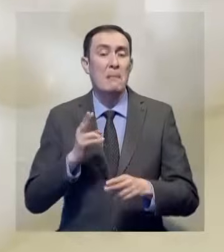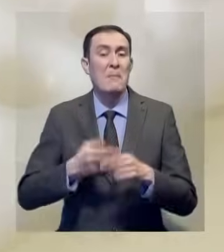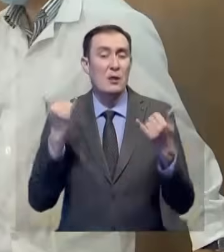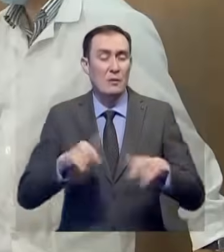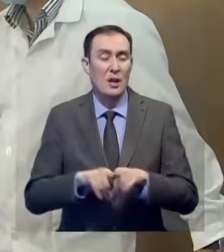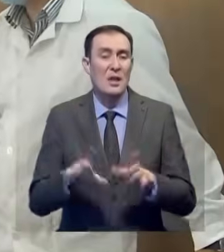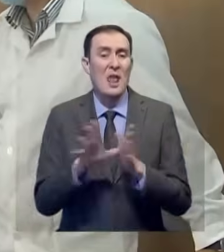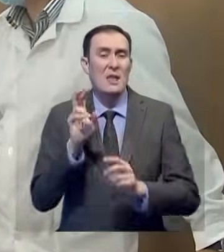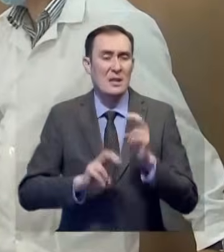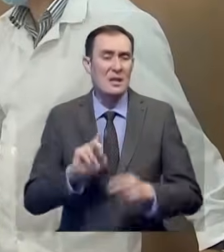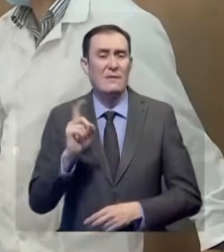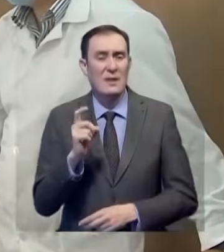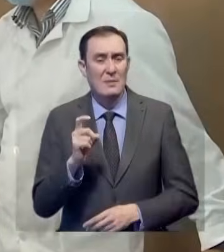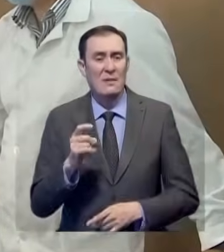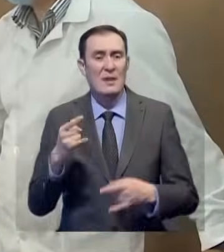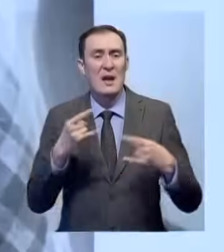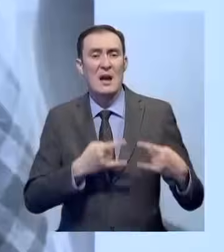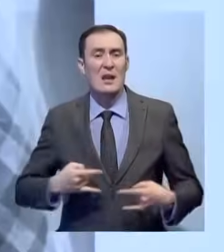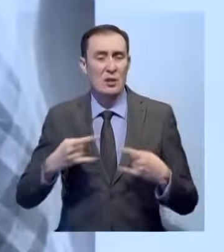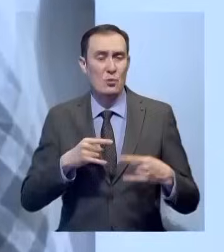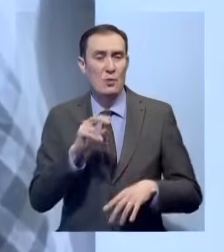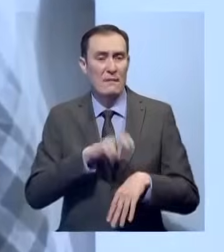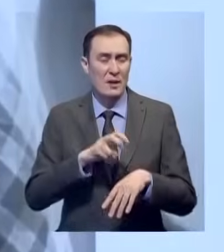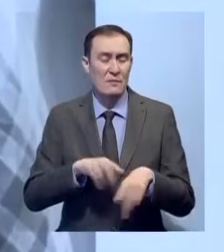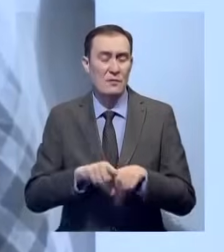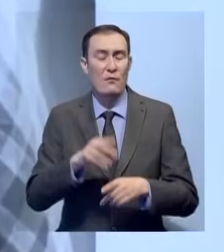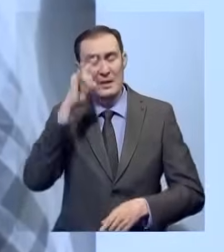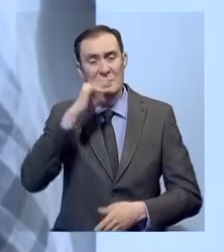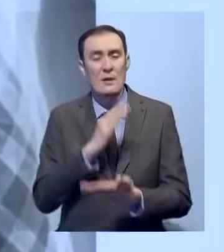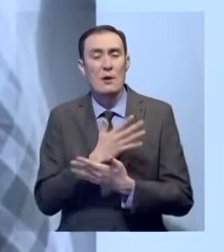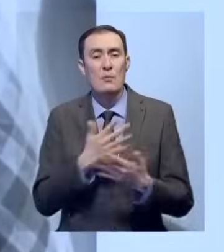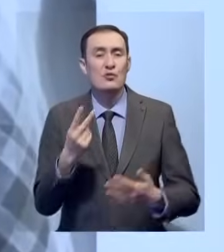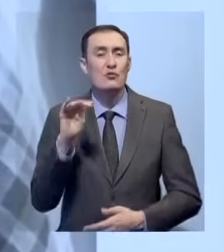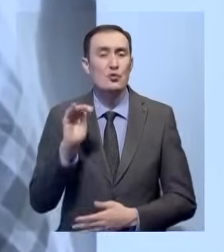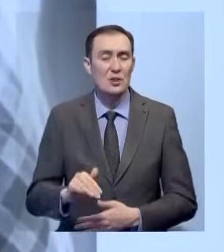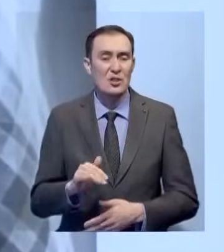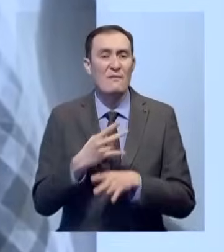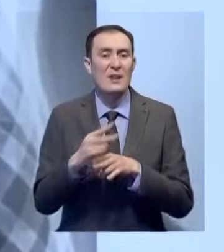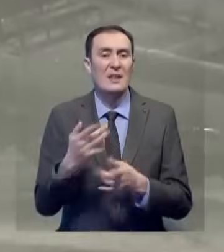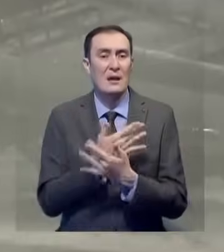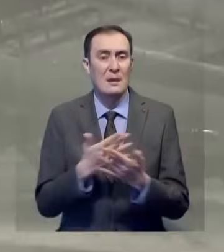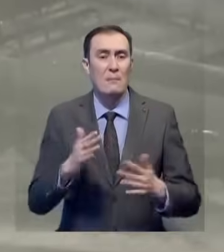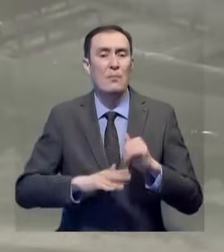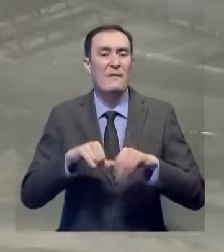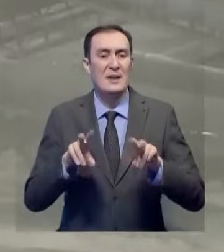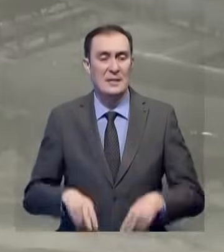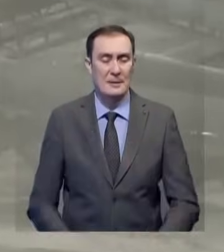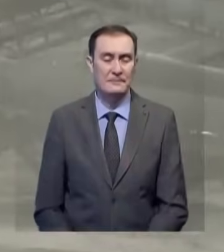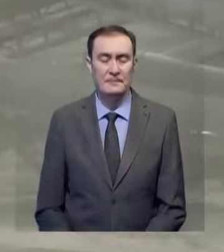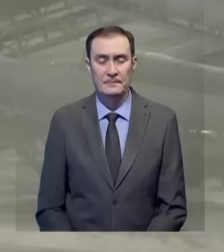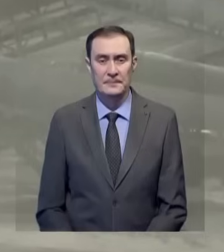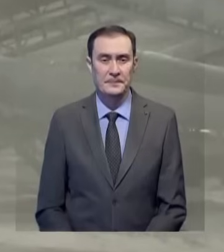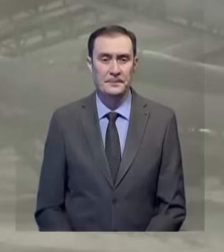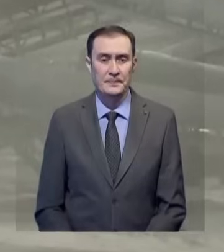но и энергетикам, химикам, рентгенологам. Всего в Казахстане насчитывается более 2000 вредных профессий. Марина Золотарева,